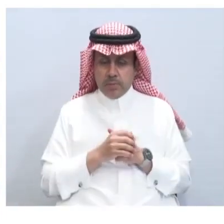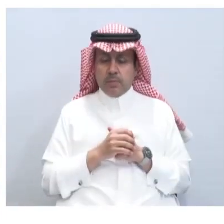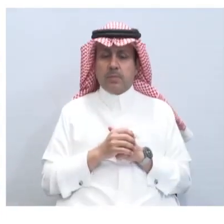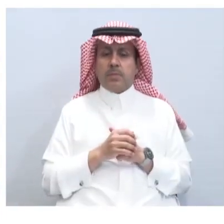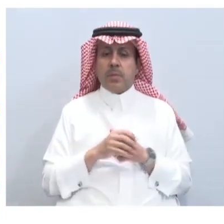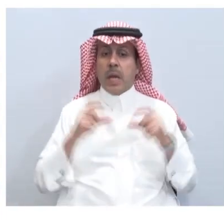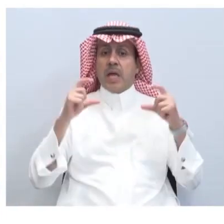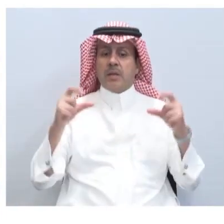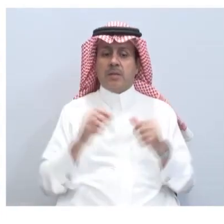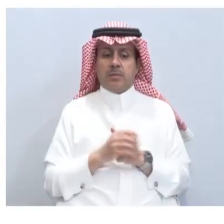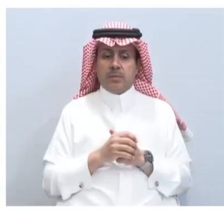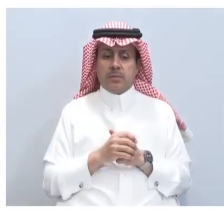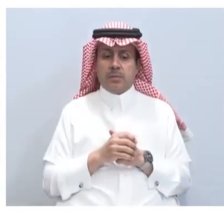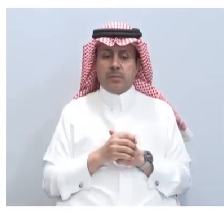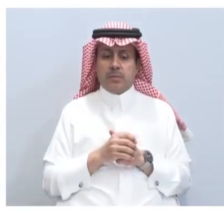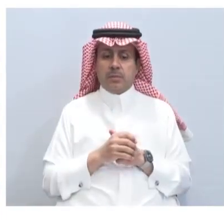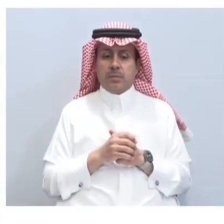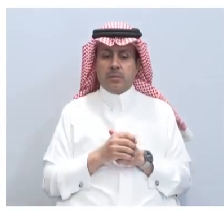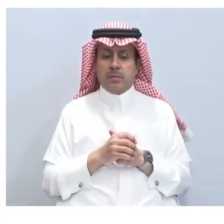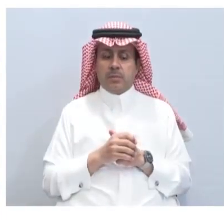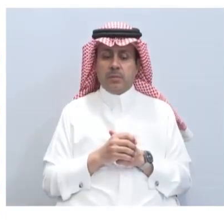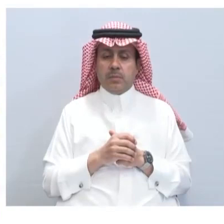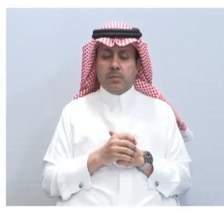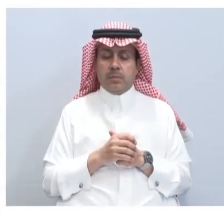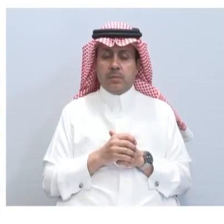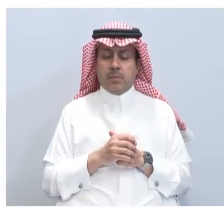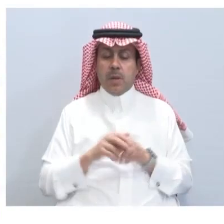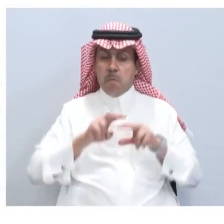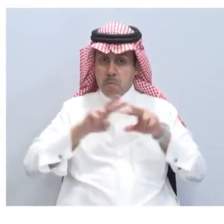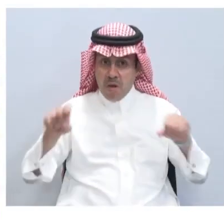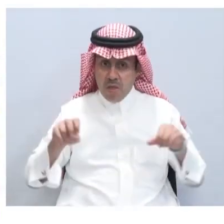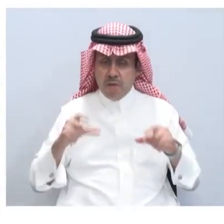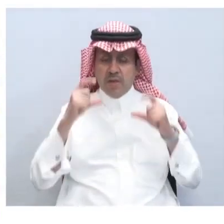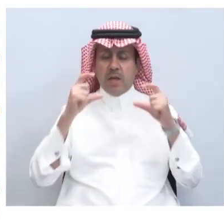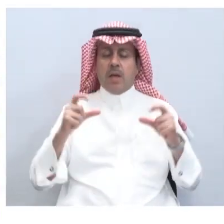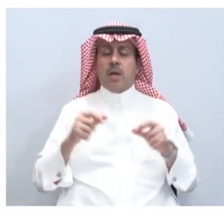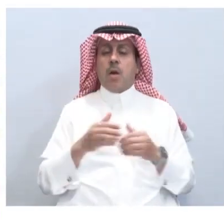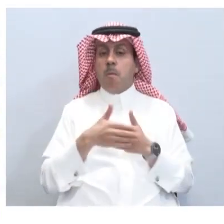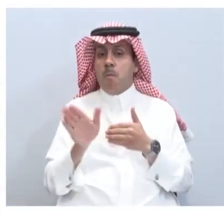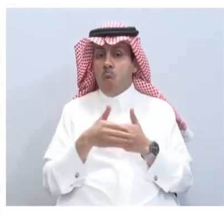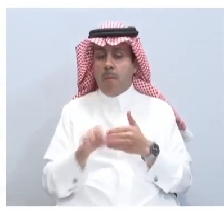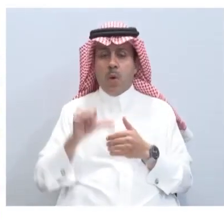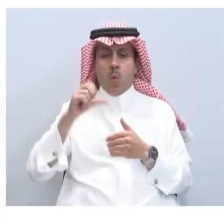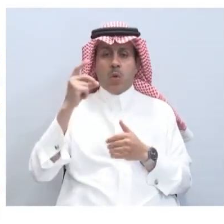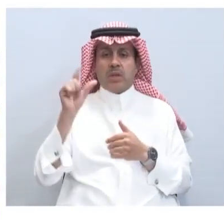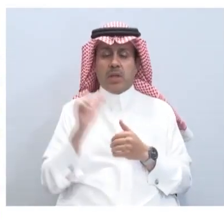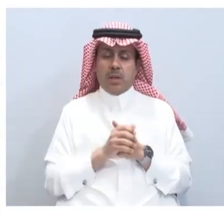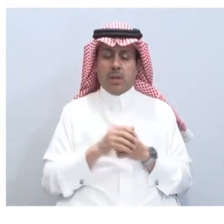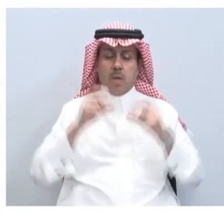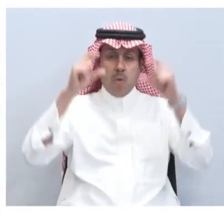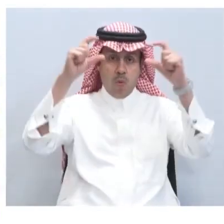الادله لو اتينا اولا الى البحث في دليل البوابه الوطنيه عن الموضوع الرئيسي